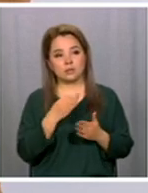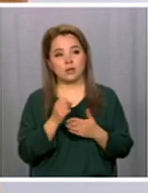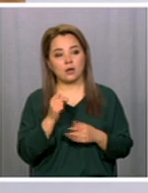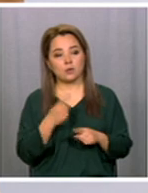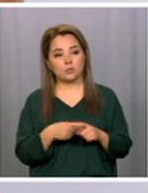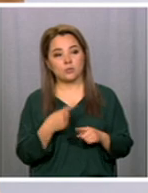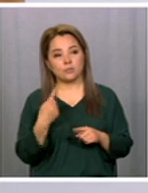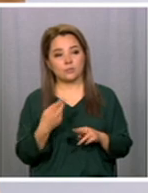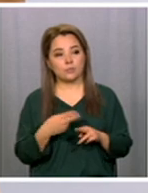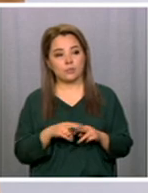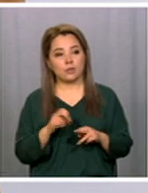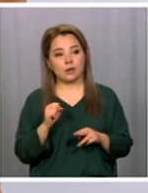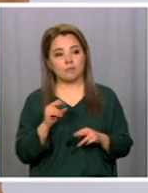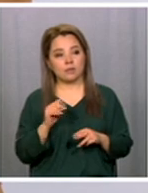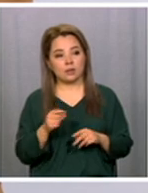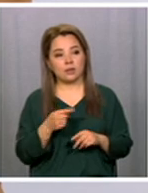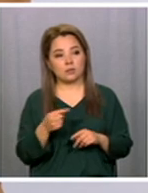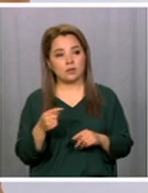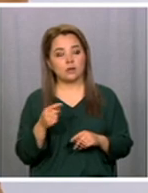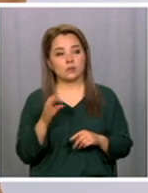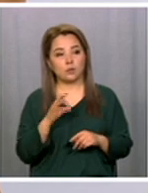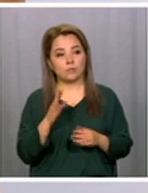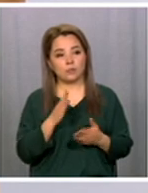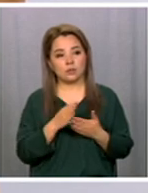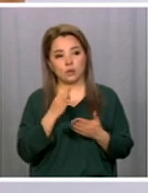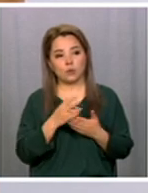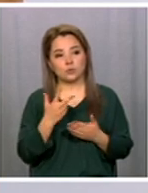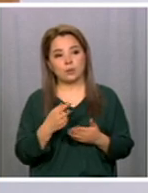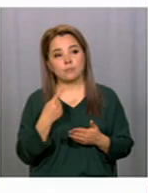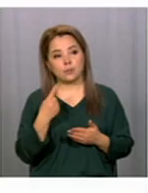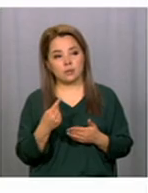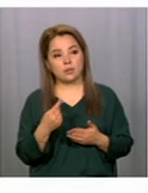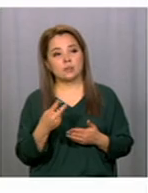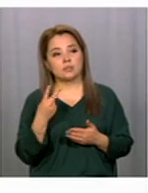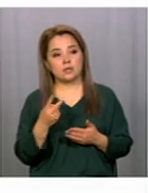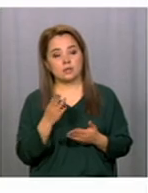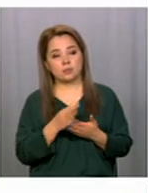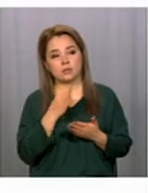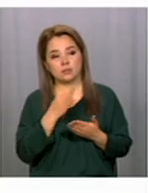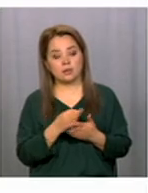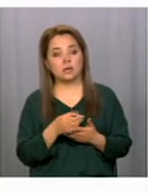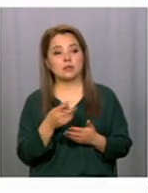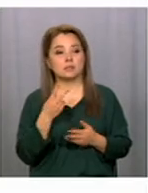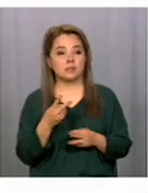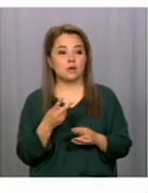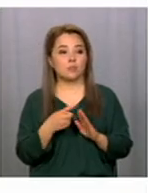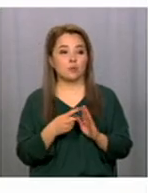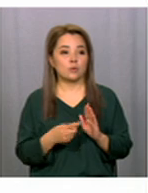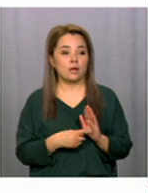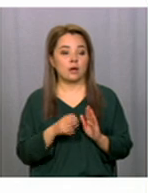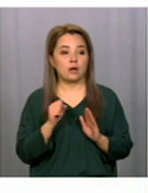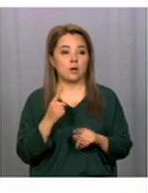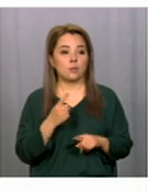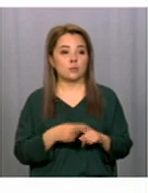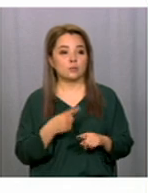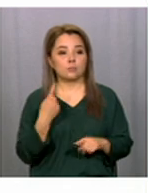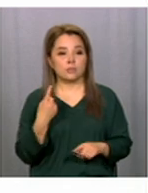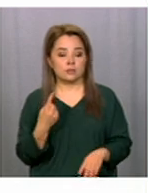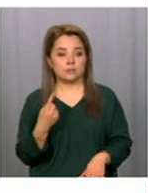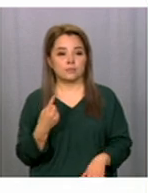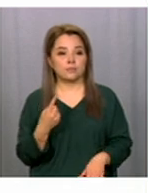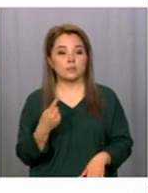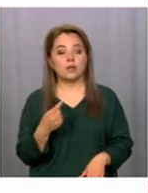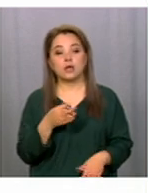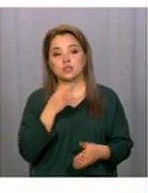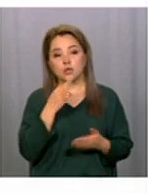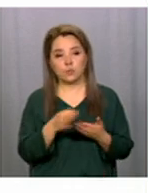квадраттан А квадрат азайтылады 0 болады. 3-тен 1-ді азайтамыз 2. 2 бөлінген А қосылған 1.